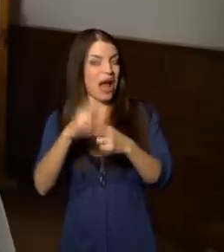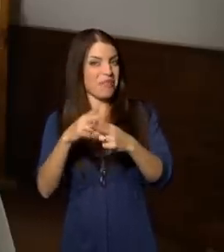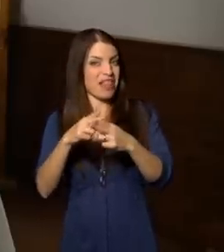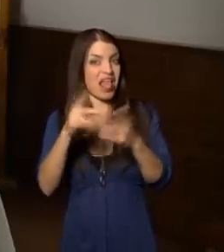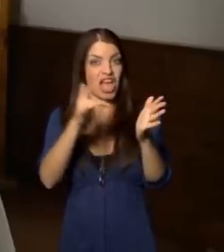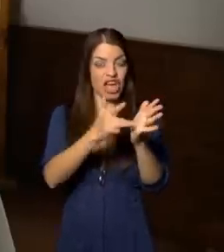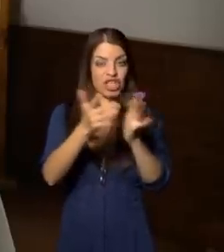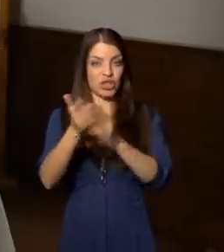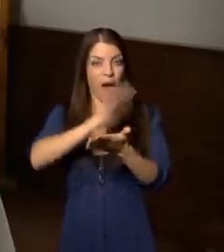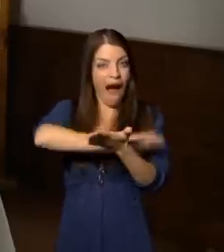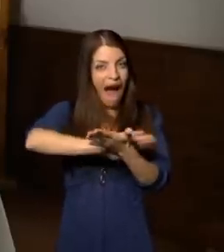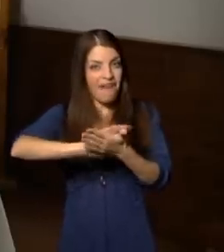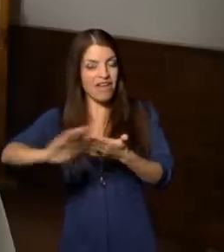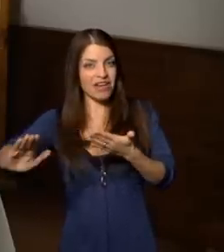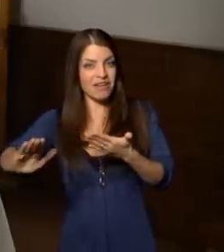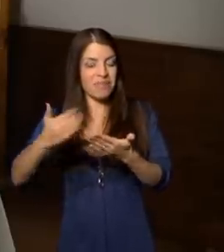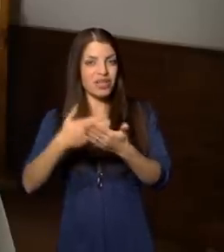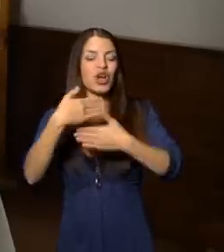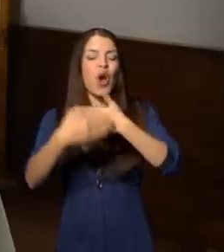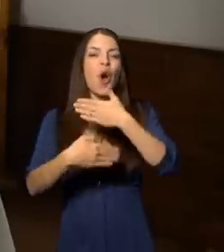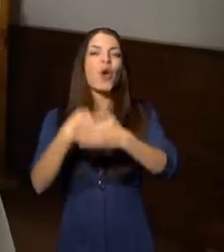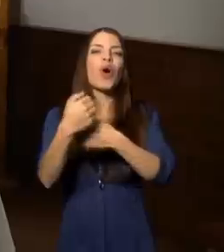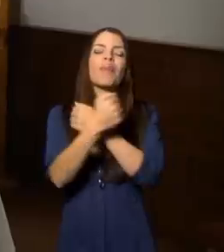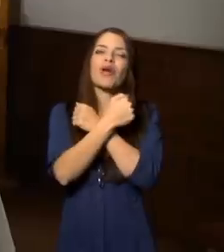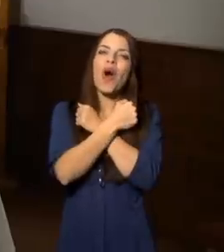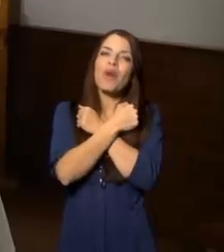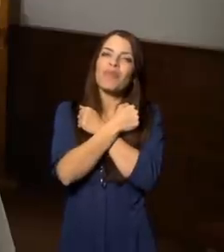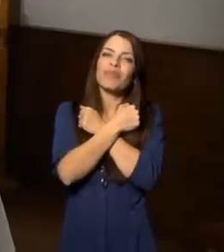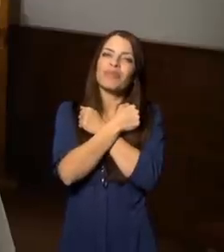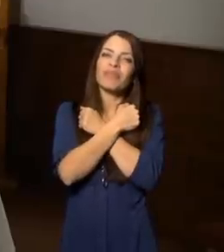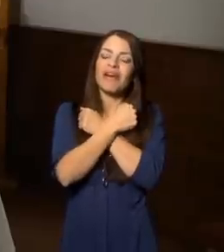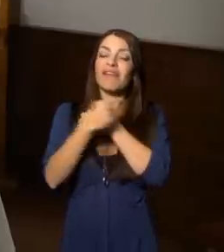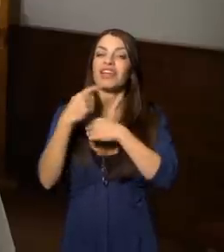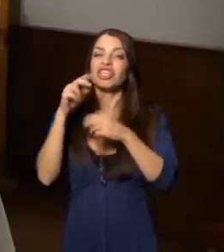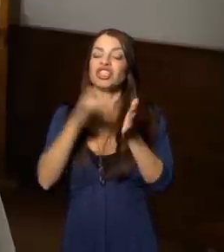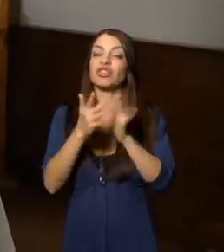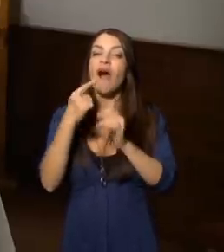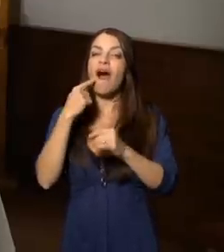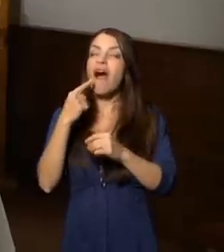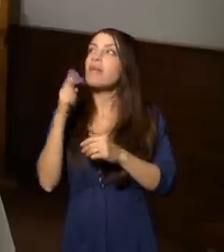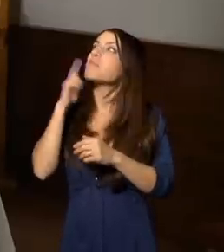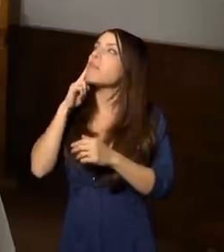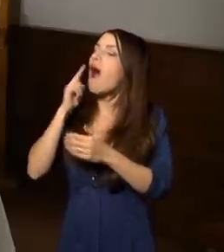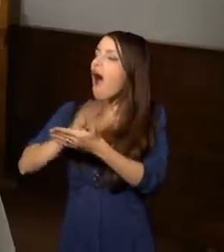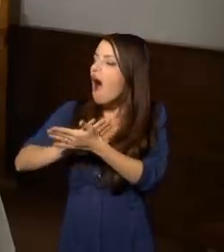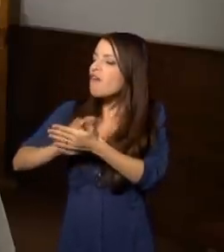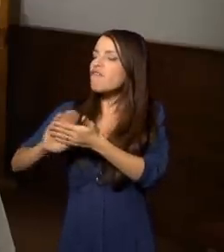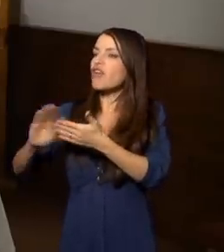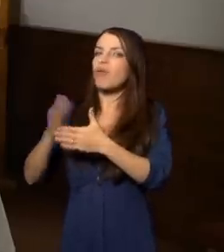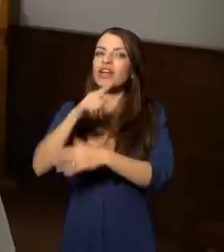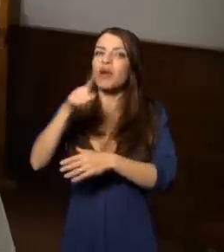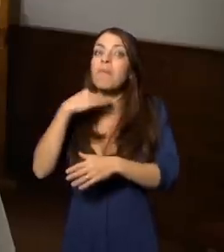is-salib biex jibqa' jħobbhom. Missier, ħafrilhom għax ma jafux x'inhu ma